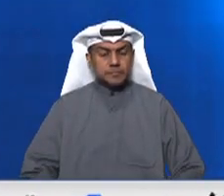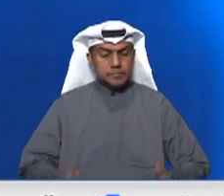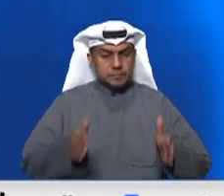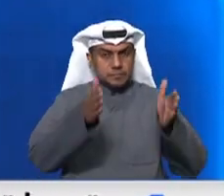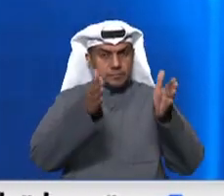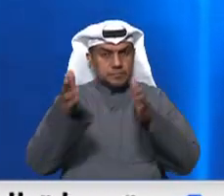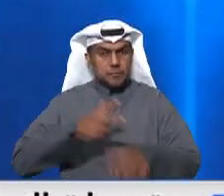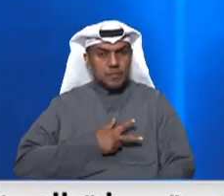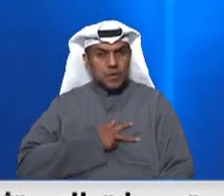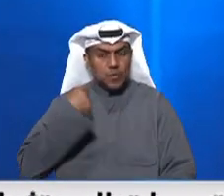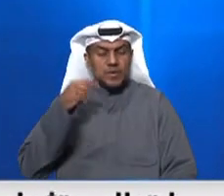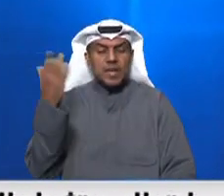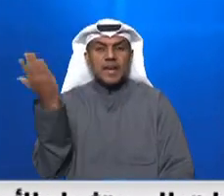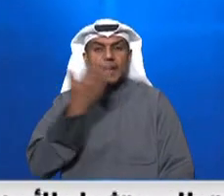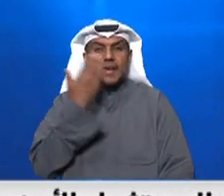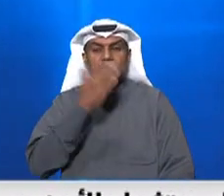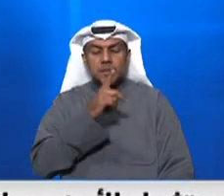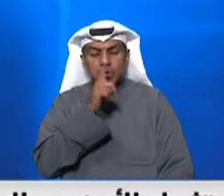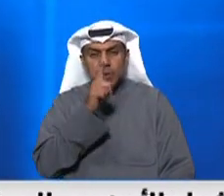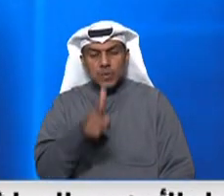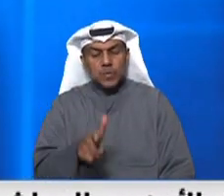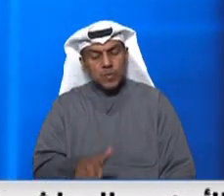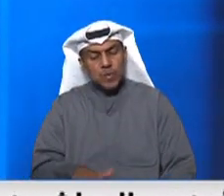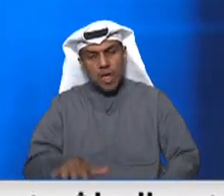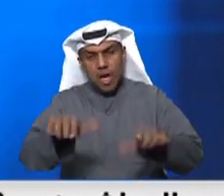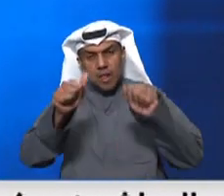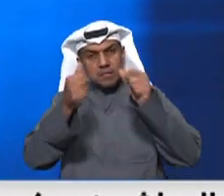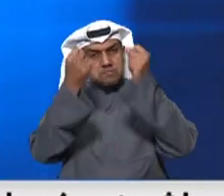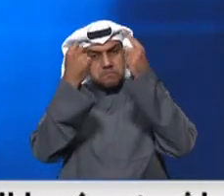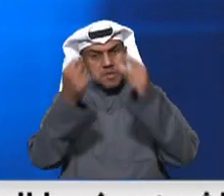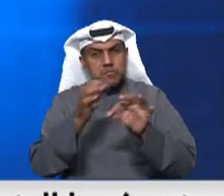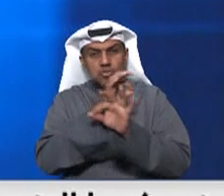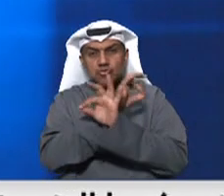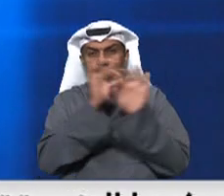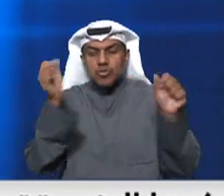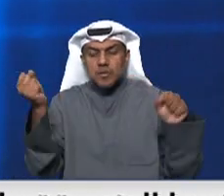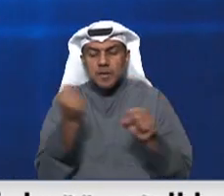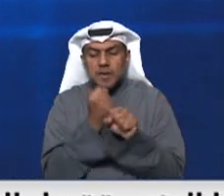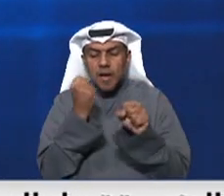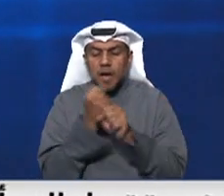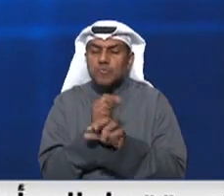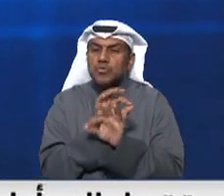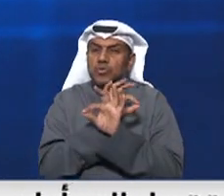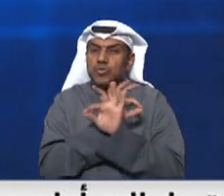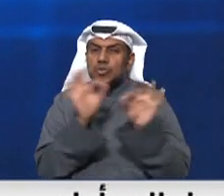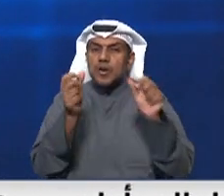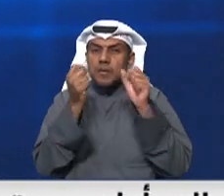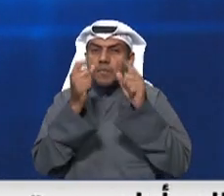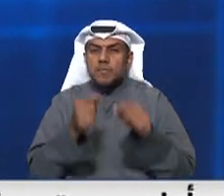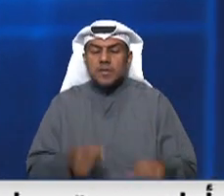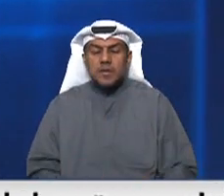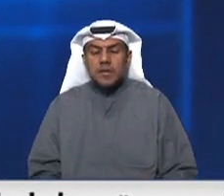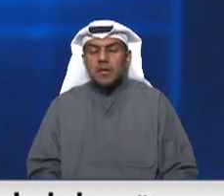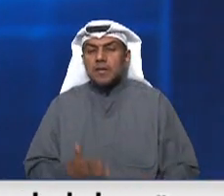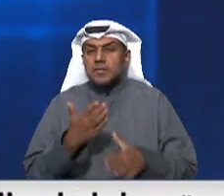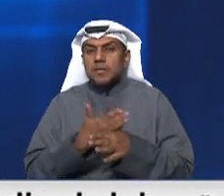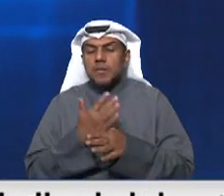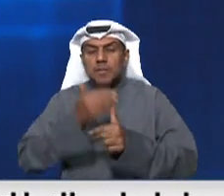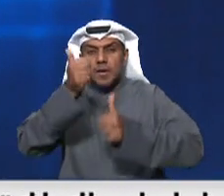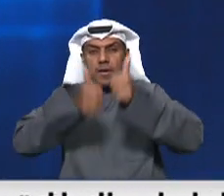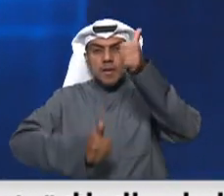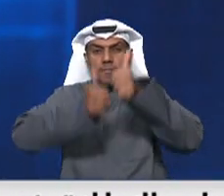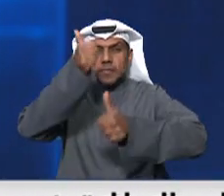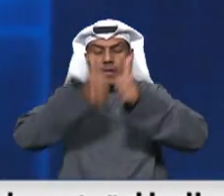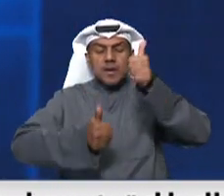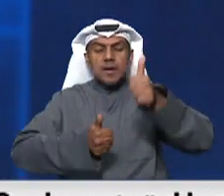أكدت وزارة التربية عن الانتهاء من جميع الاستعدادات والتجهيزات المطلوبة لاستقبال طلاب وطالبات الصف